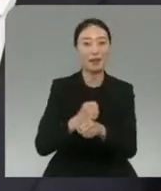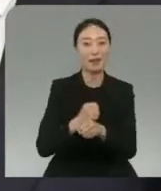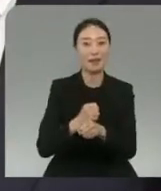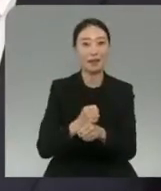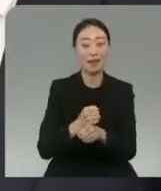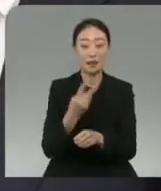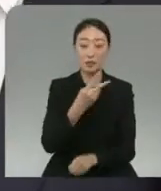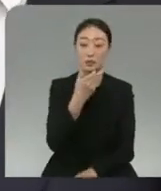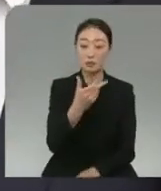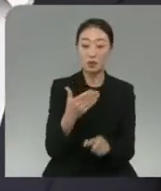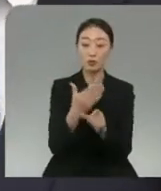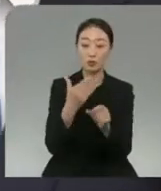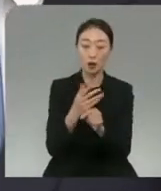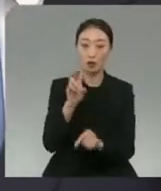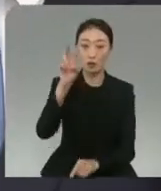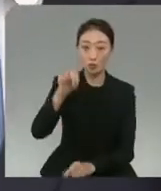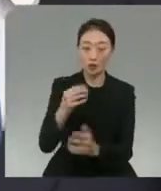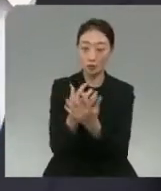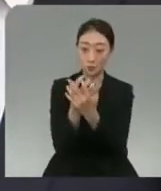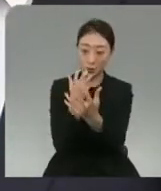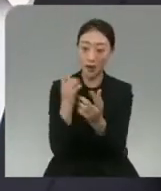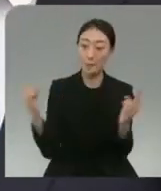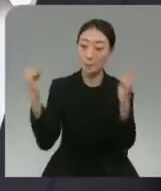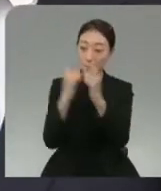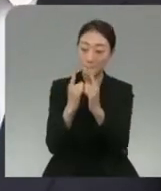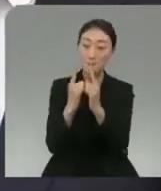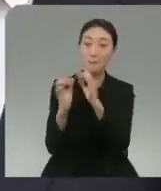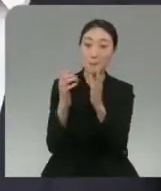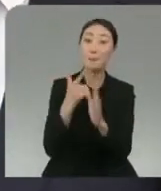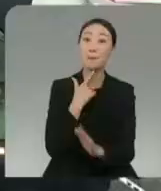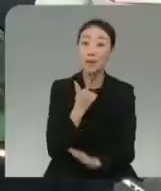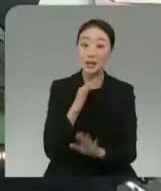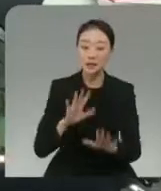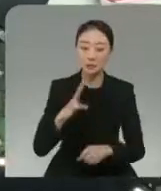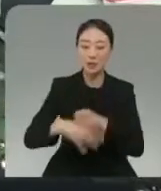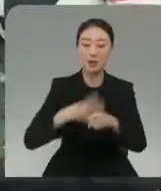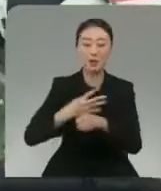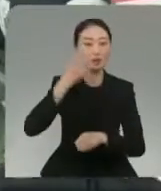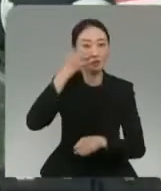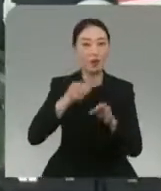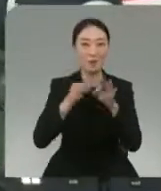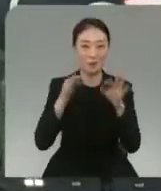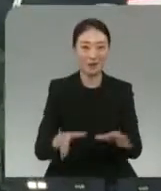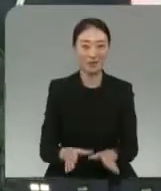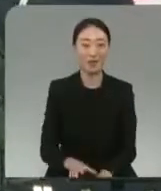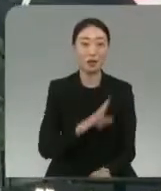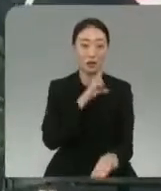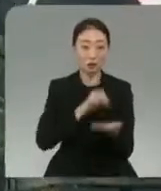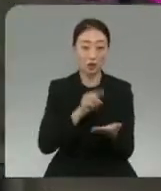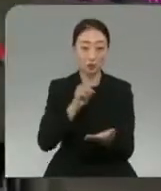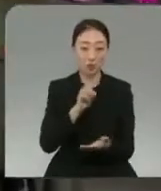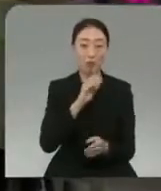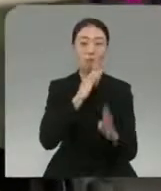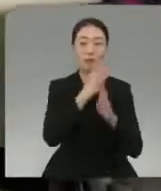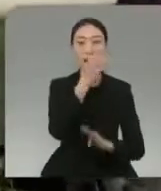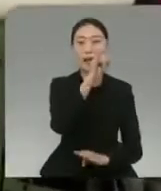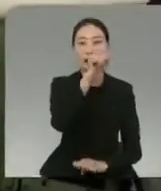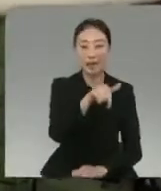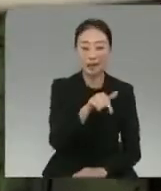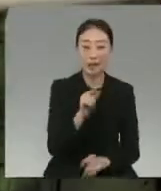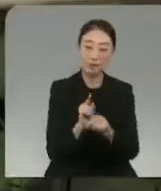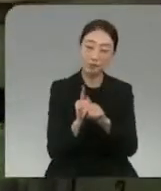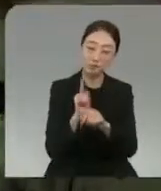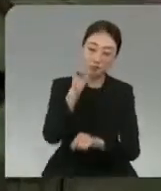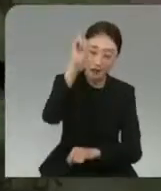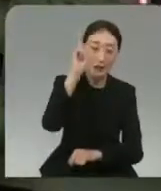sau 4 năm chiến thắng hội nghị trước đó được tổ chức Bên Lề khóa họp Đại hội đồng Liên Hợp Quốc vào tháng 9 năm 2017 ba bên